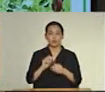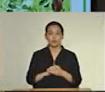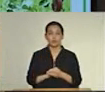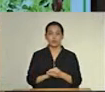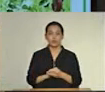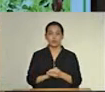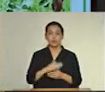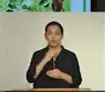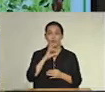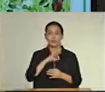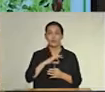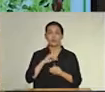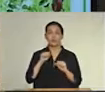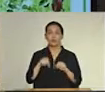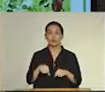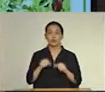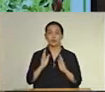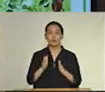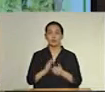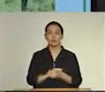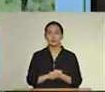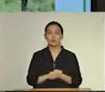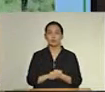yaxshi daromadga ega bo'lamiz.